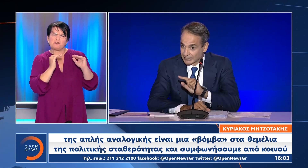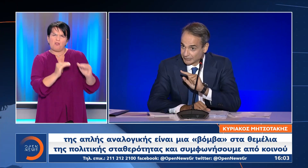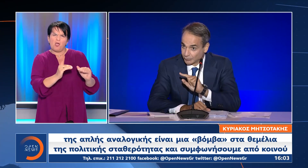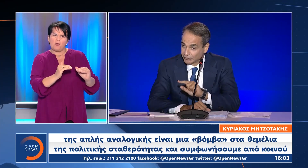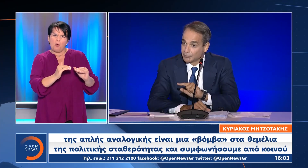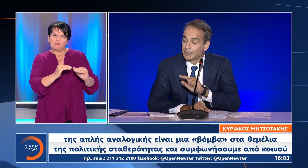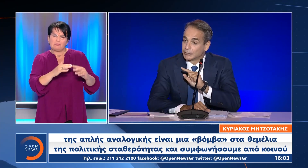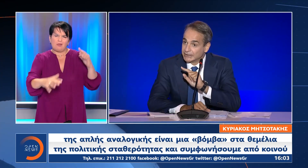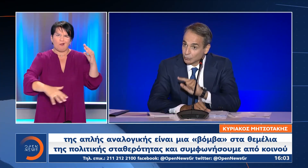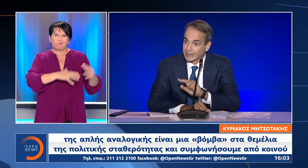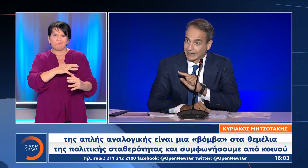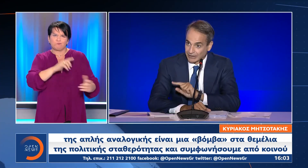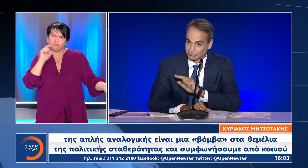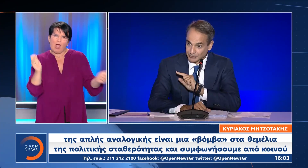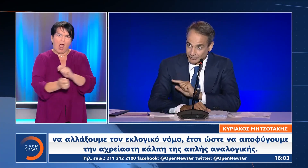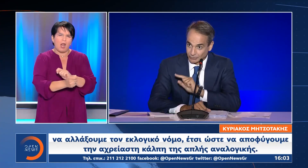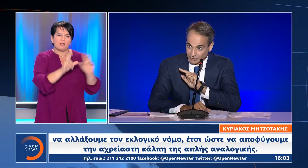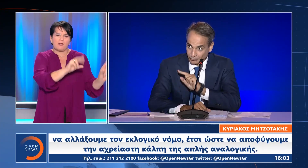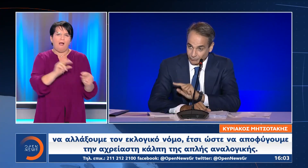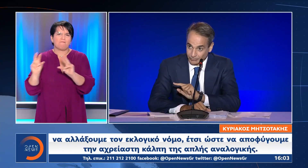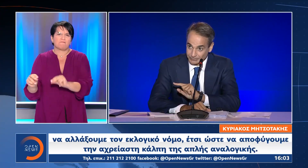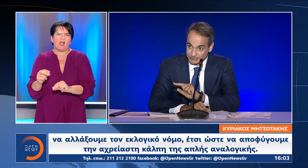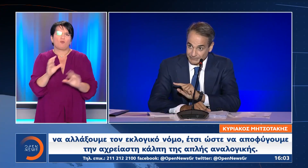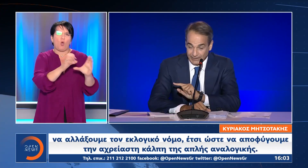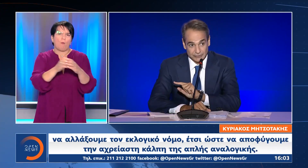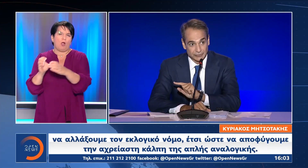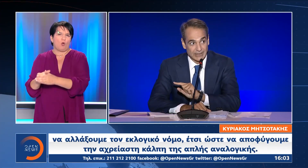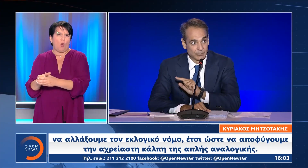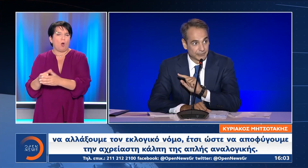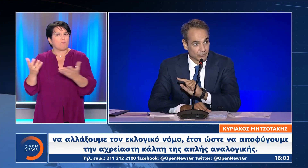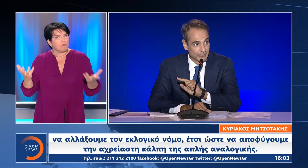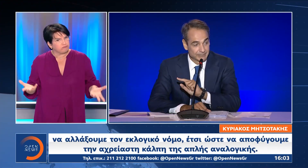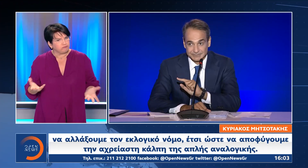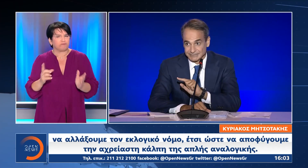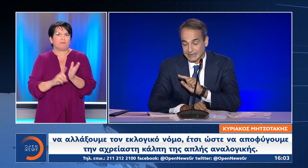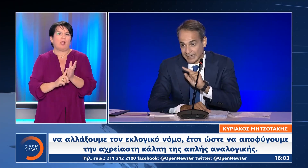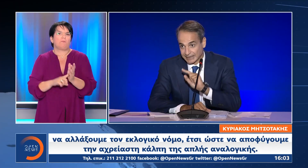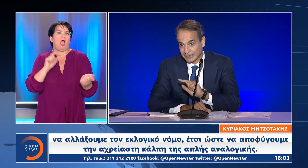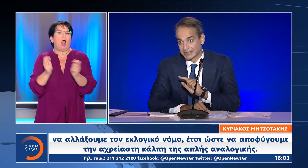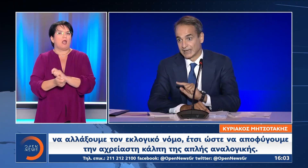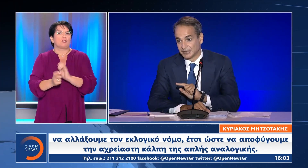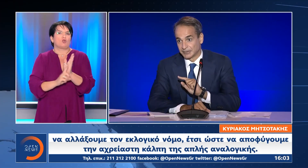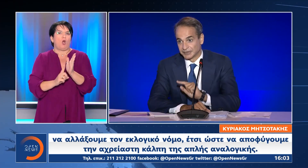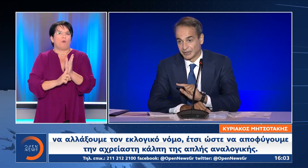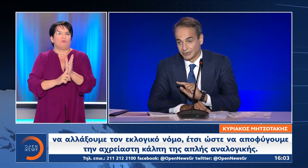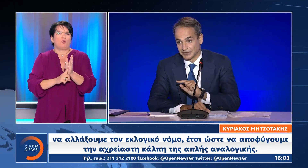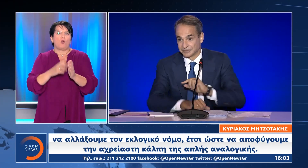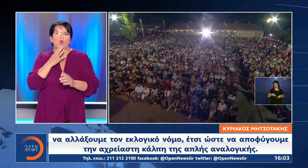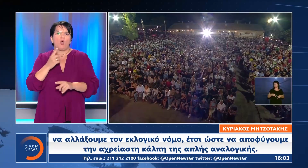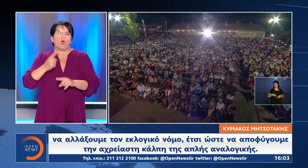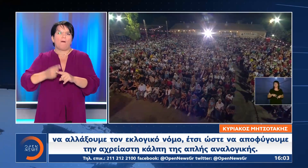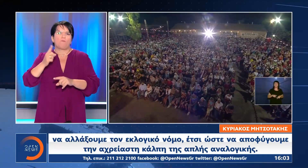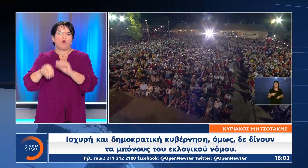Και συμφωνήσουμε Από κοινού να αλλάξουμε Τον εκλογικό νόμο Έτσι ώστε να αποφύγουμε Την αχρίαστη κάλπη της απλής